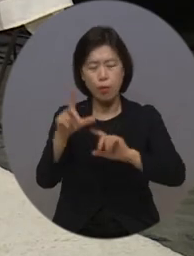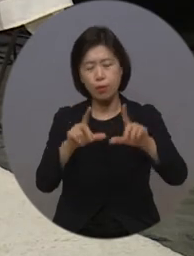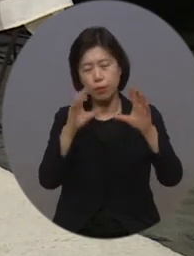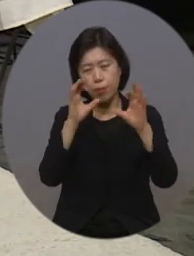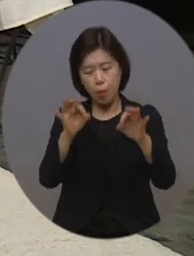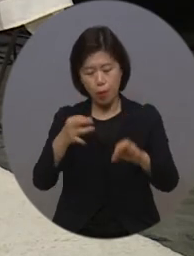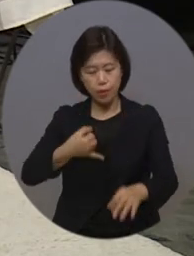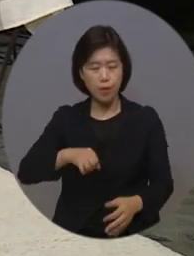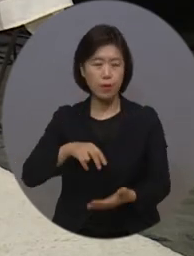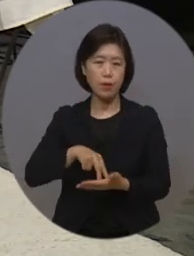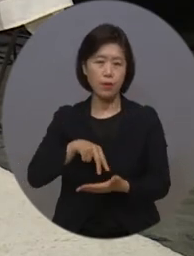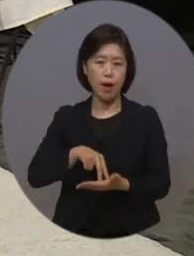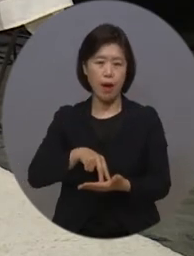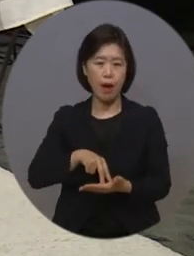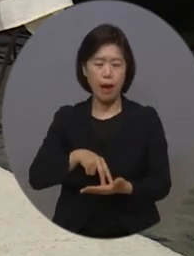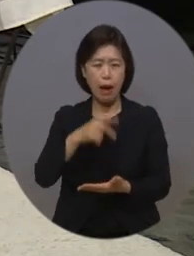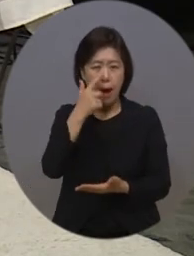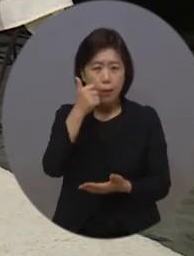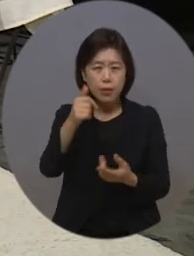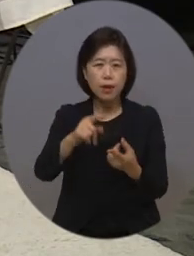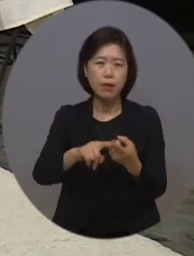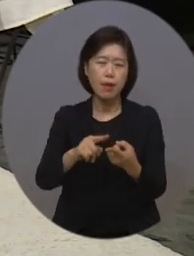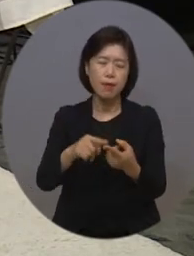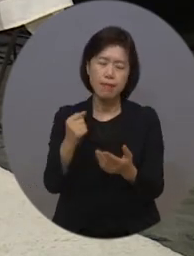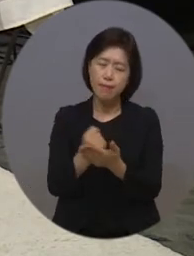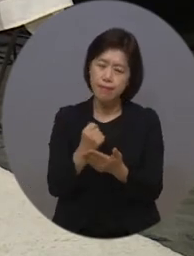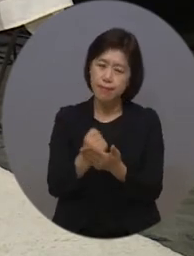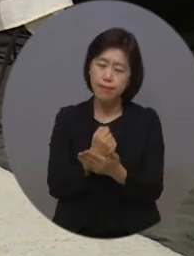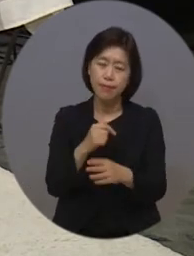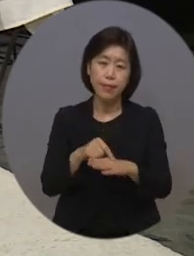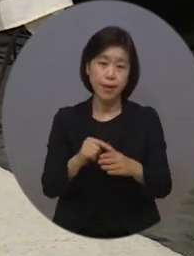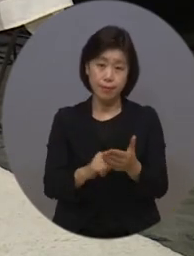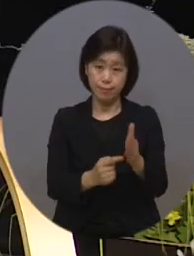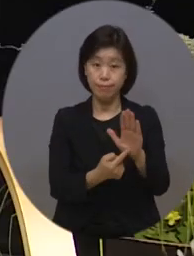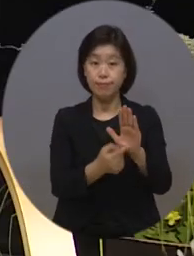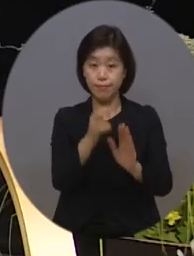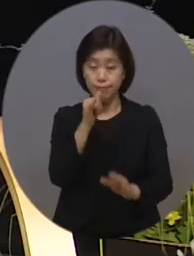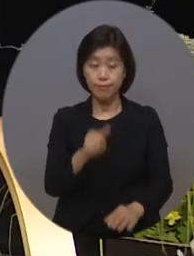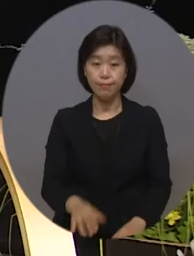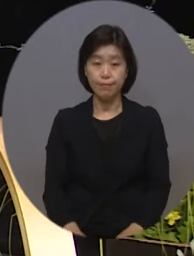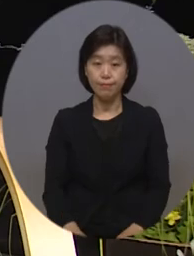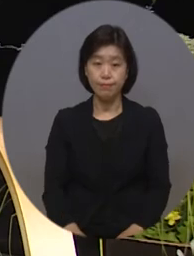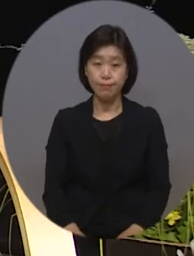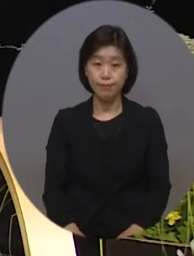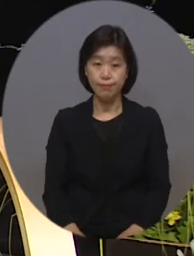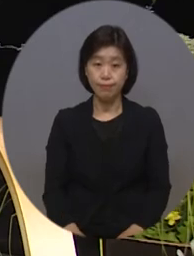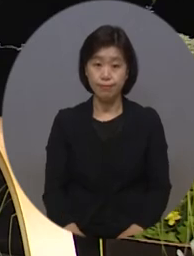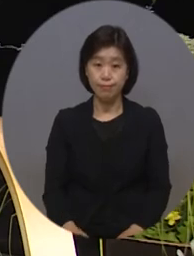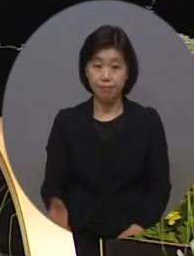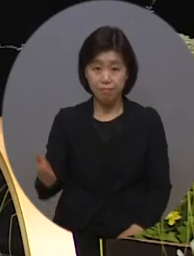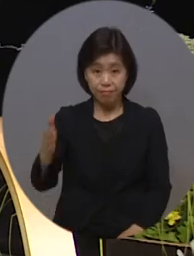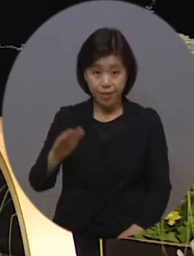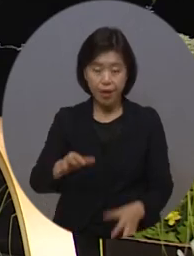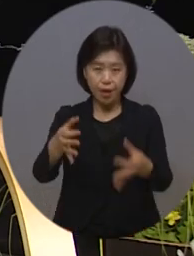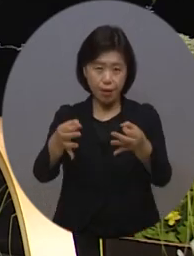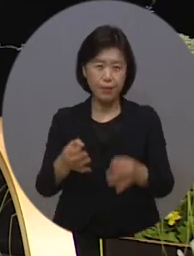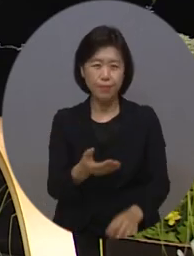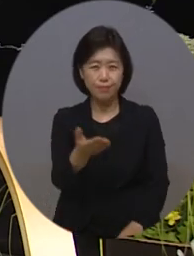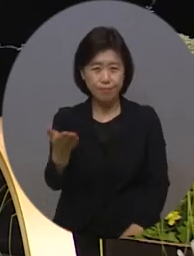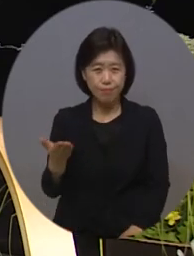희망이 고스란히 슬픔으로 담겨 있습니다. 그러나 시청자 여러분,